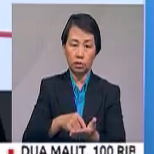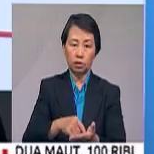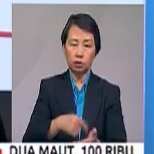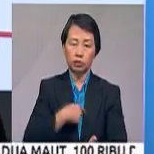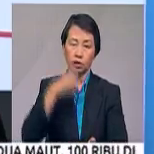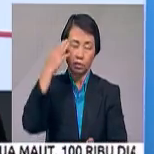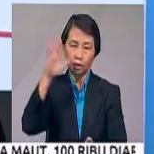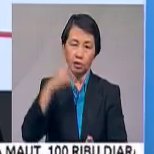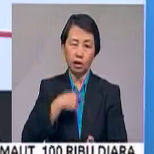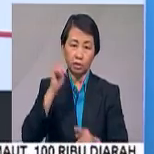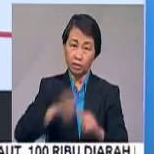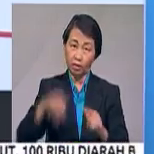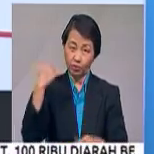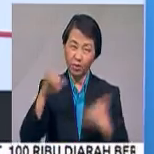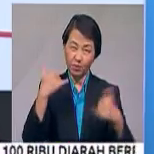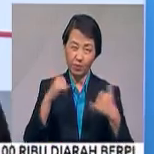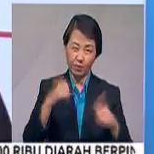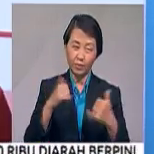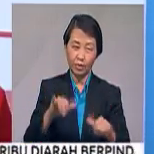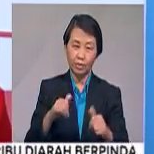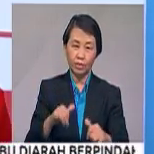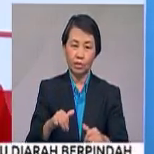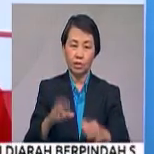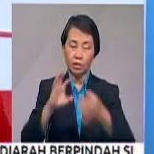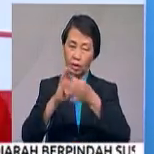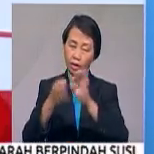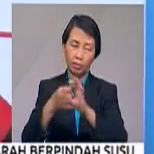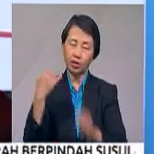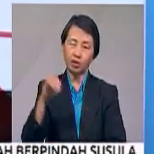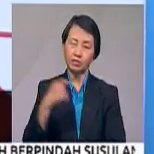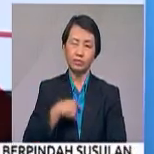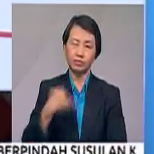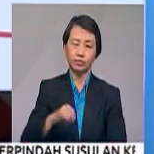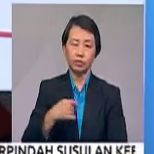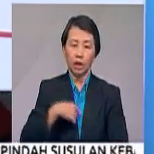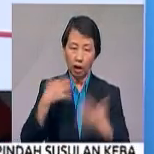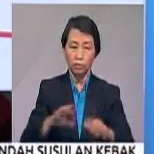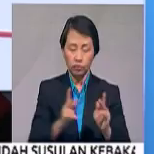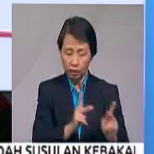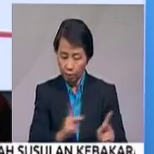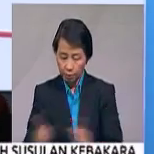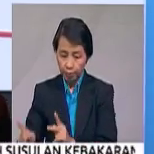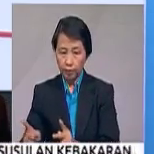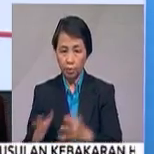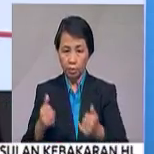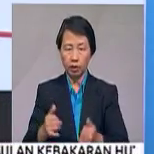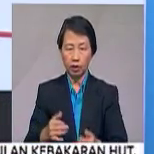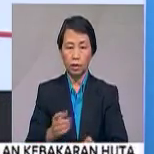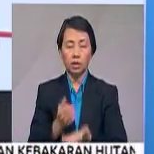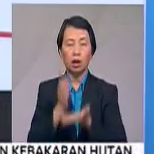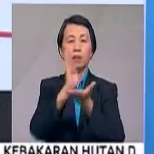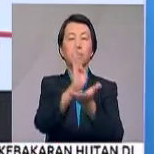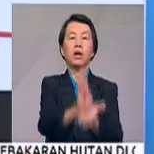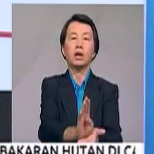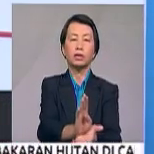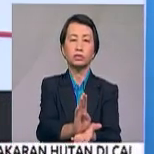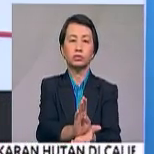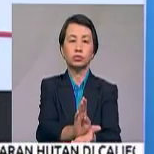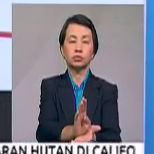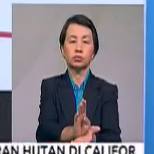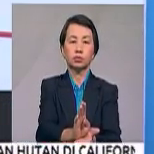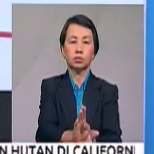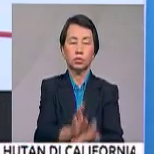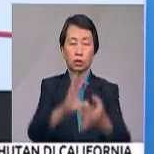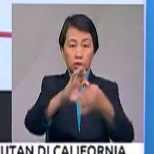saya tak boleh mainkan 7-7 Olympic, and this is sebelum itu saya sudah plan untuk ini 2 juta untuk bantu in Olympic and